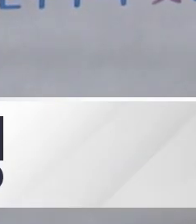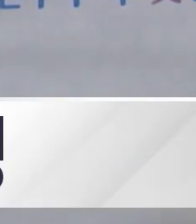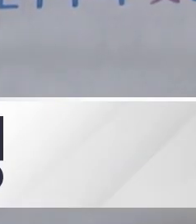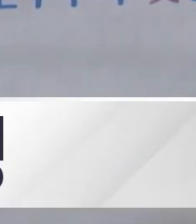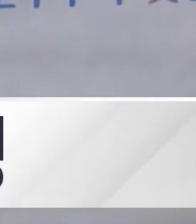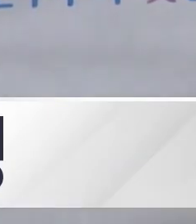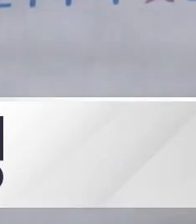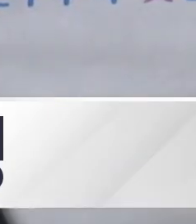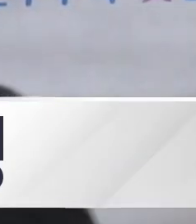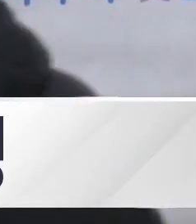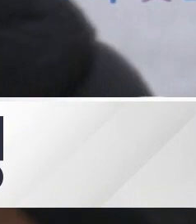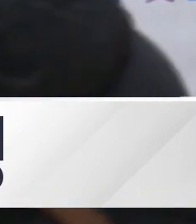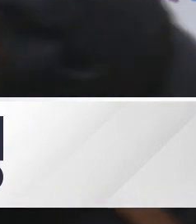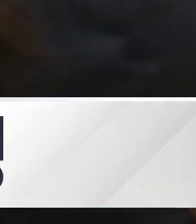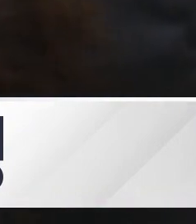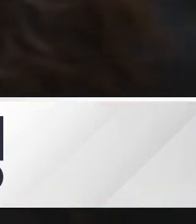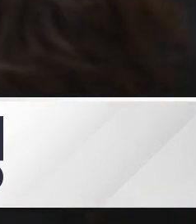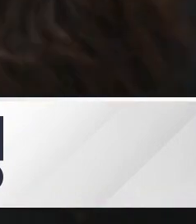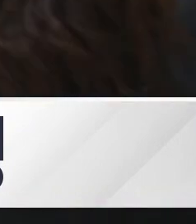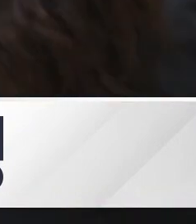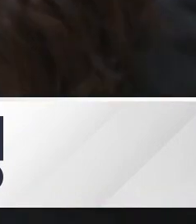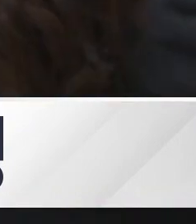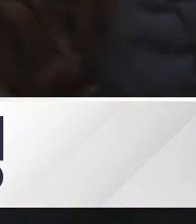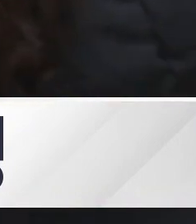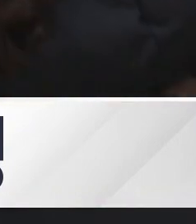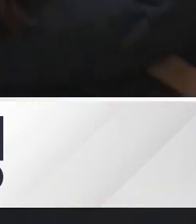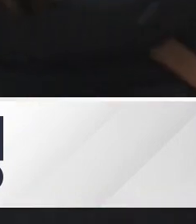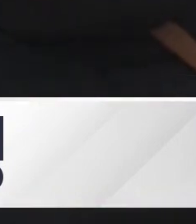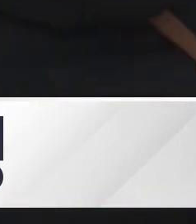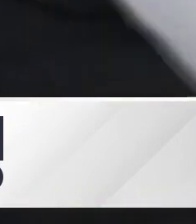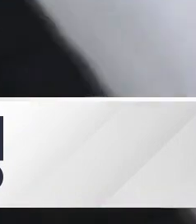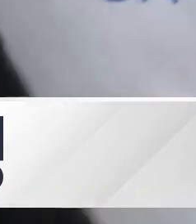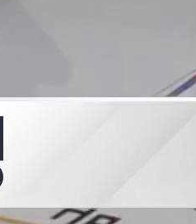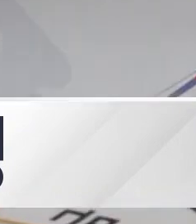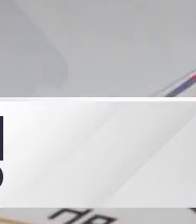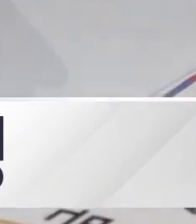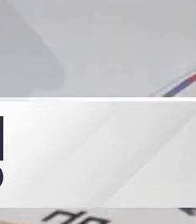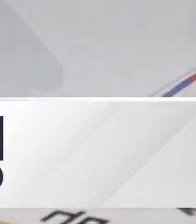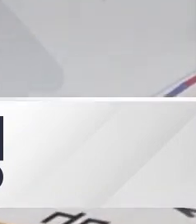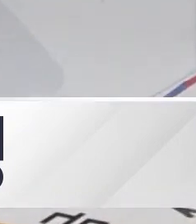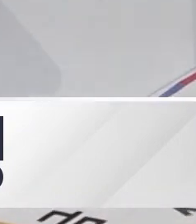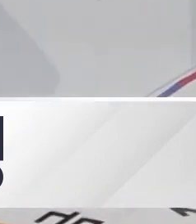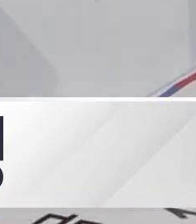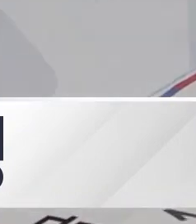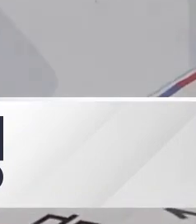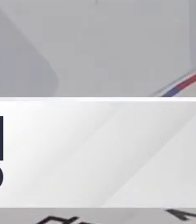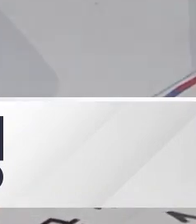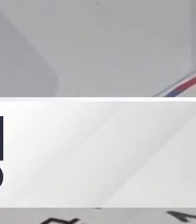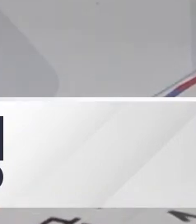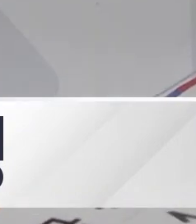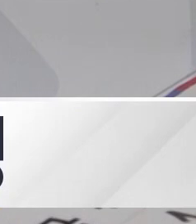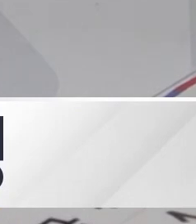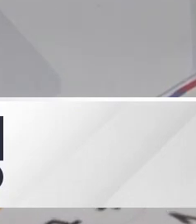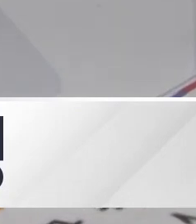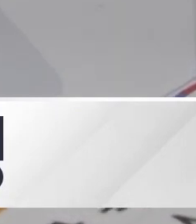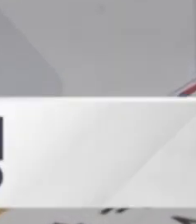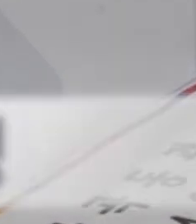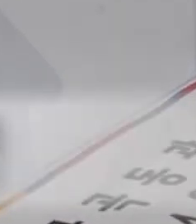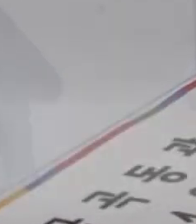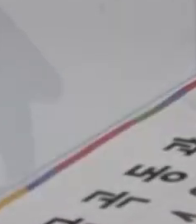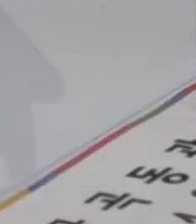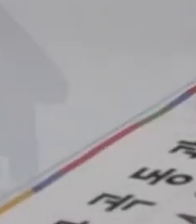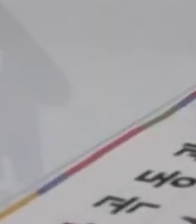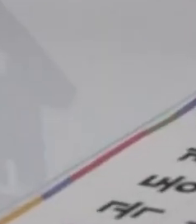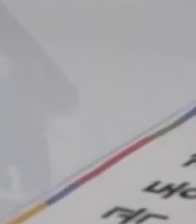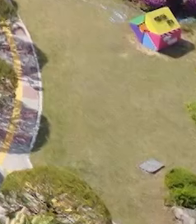또는 다른 사람에게 고용된 사람이 투표하기 위해 필요한 시간은 보장돼야 하며 이를 휴무 또는 휴업으로 보지 아니한다고 규정하고